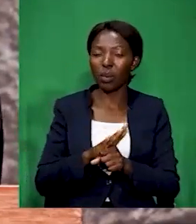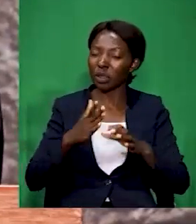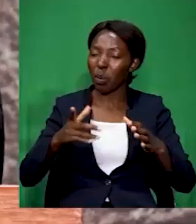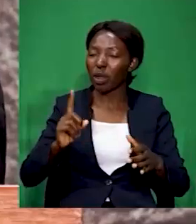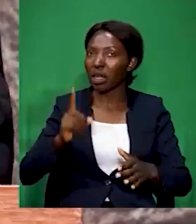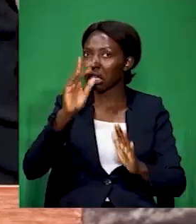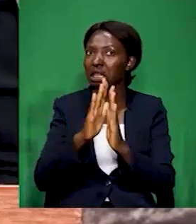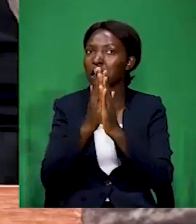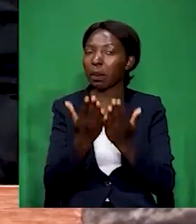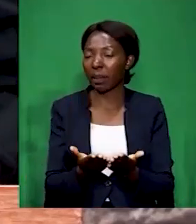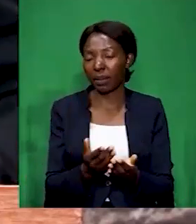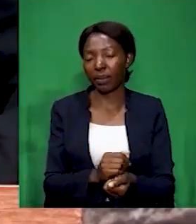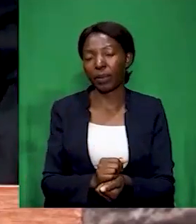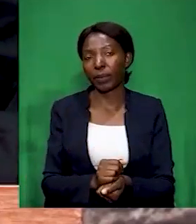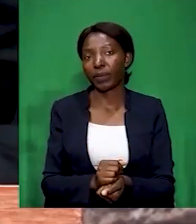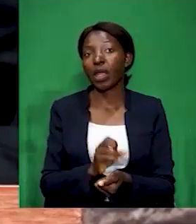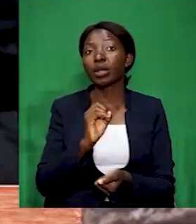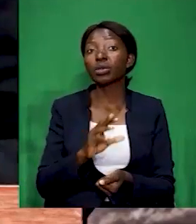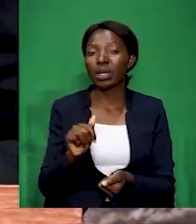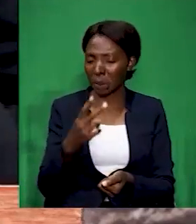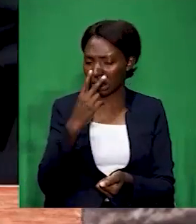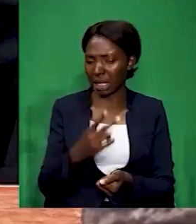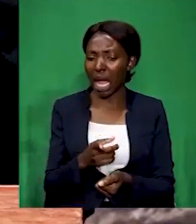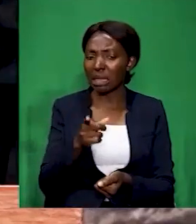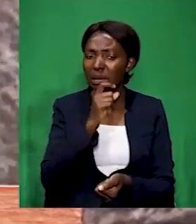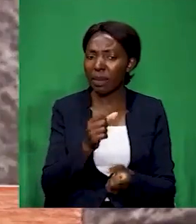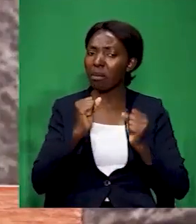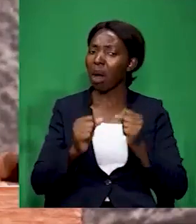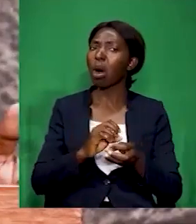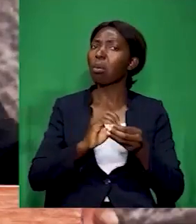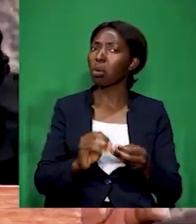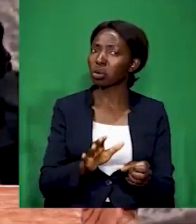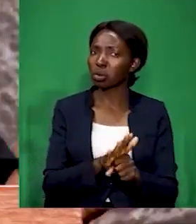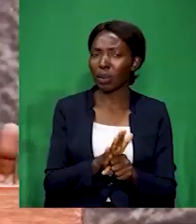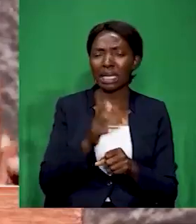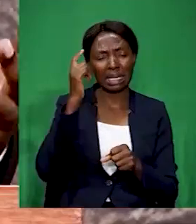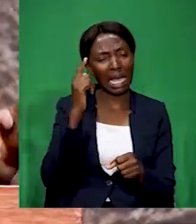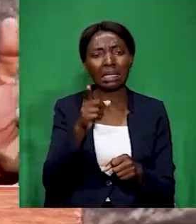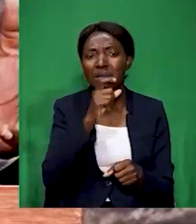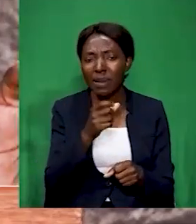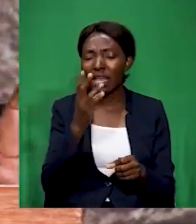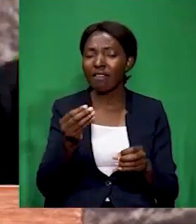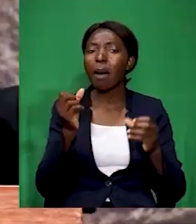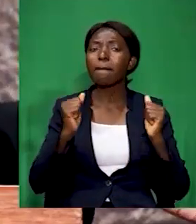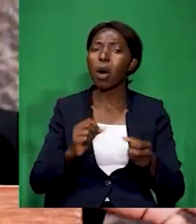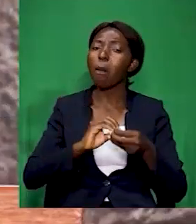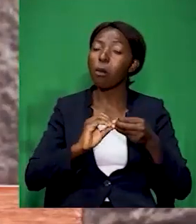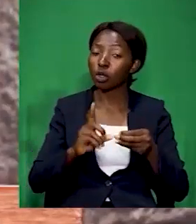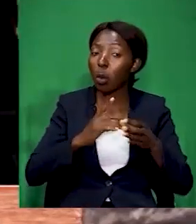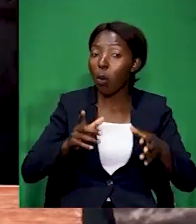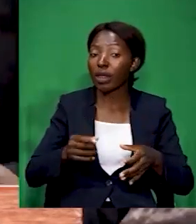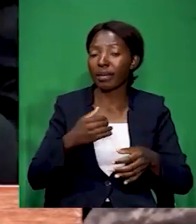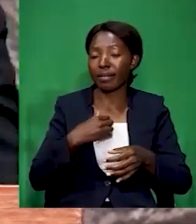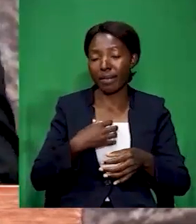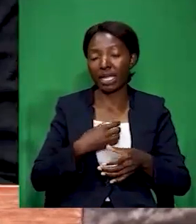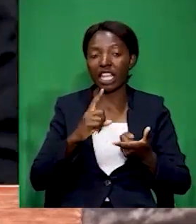raiparidzwa saka simba raakaona rina Philip akarinzwisisa kuti munhu ane simba rinopfuura randinaro